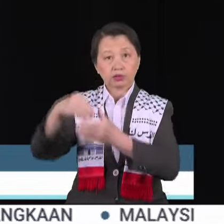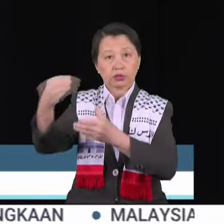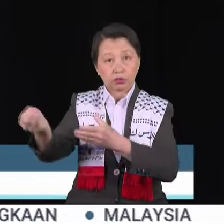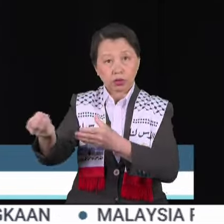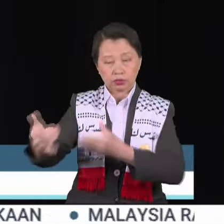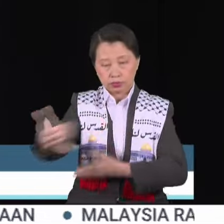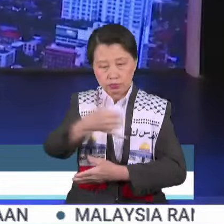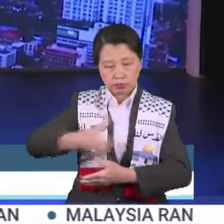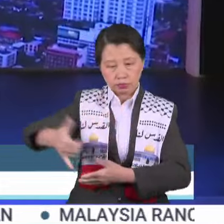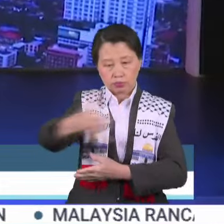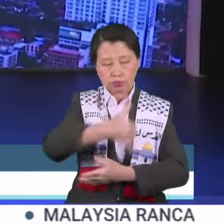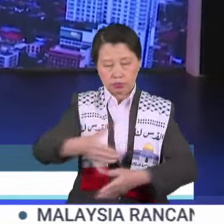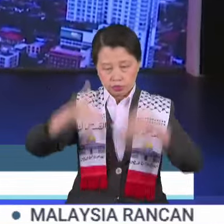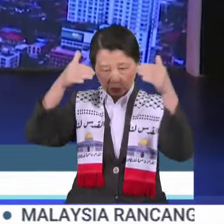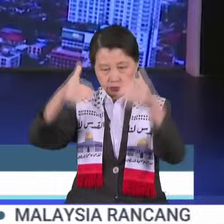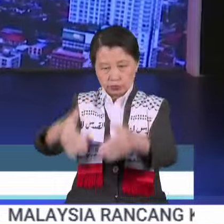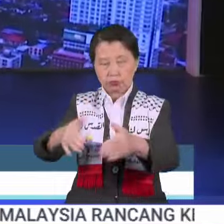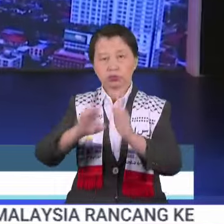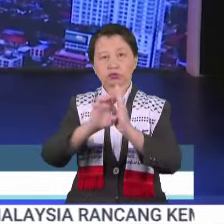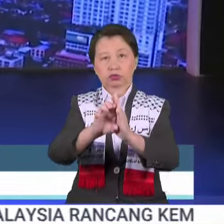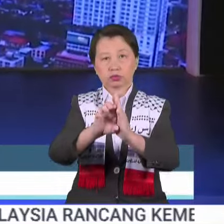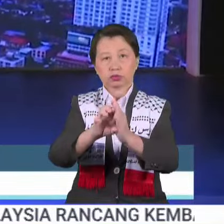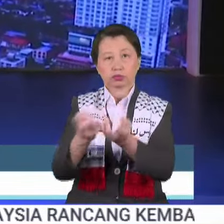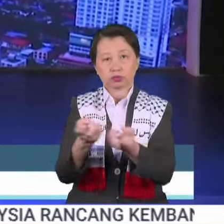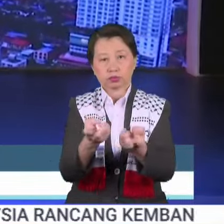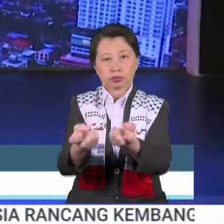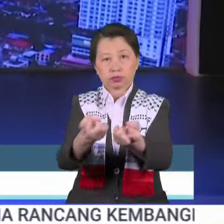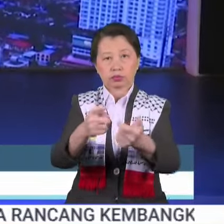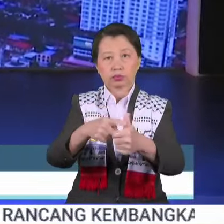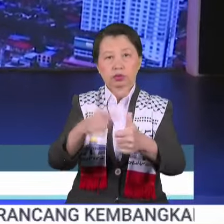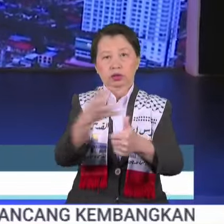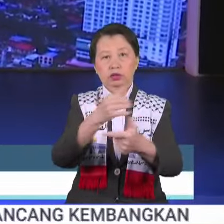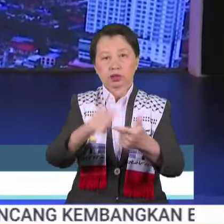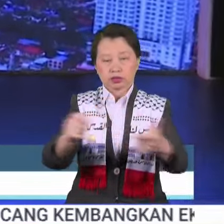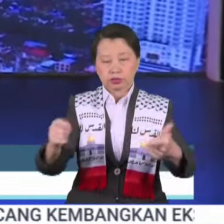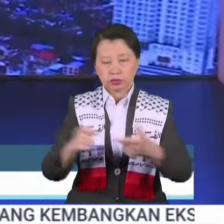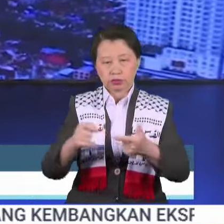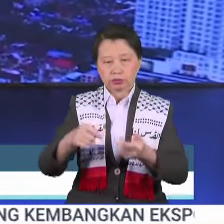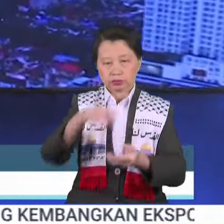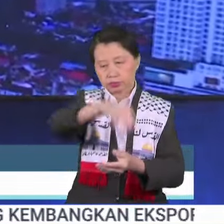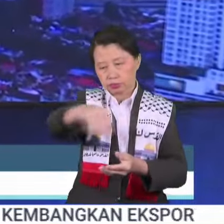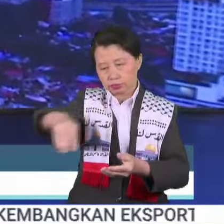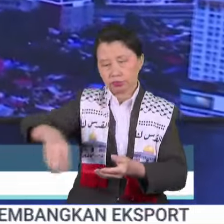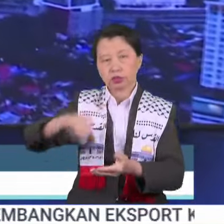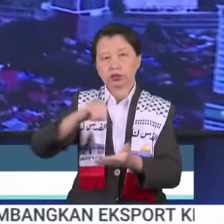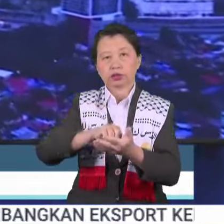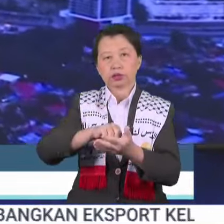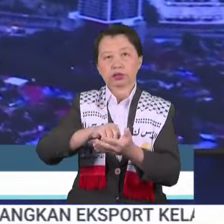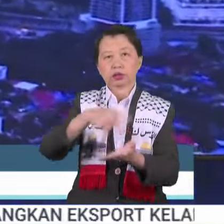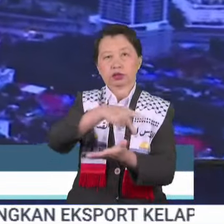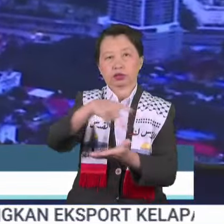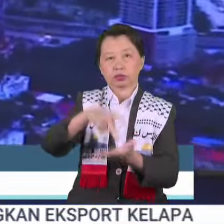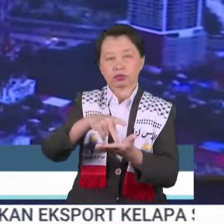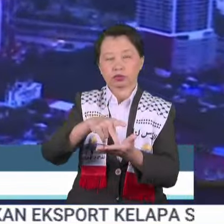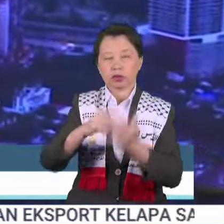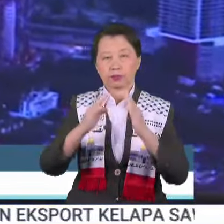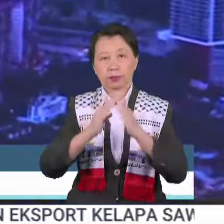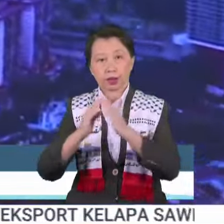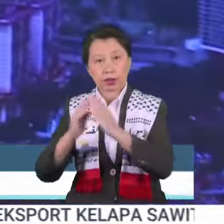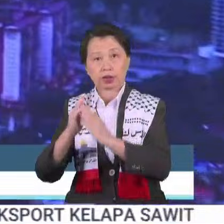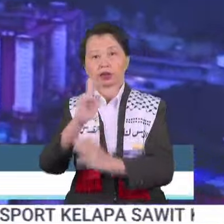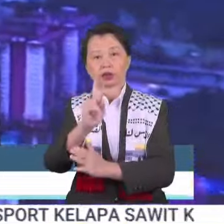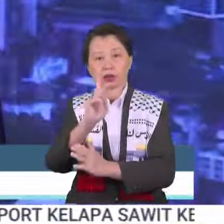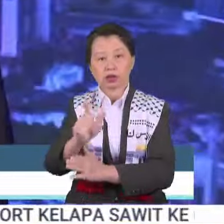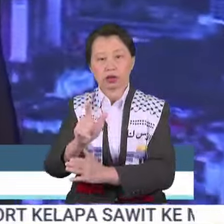Rondaan dilakukan di lokasi tumpuan utama seperti Segitiga Emas Bukit Bintang dan lokasi panas lain di pusat bandaraya. MOTEC